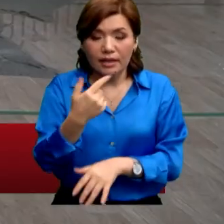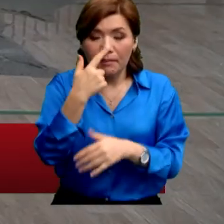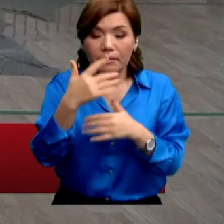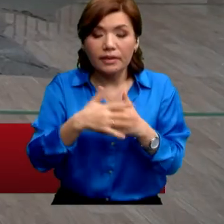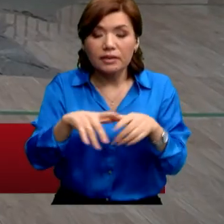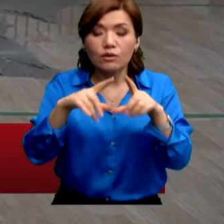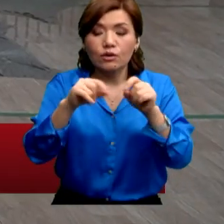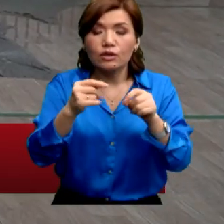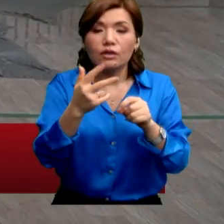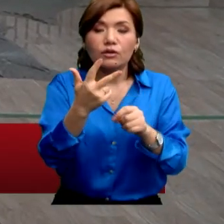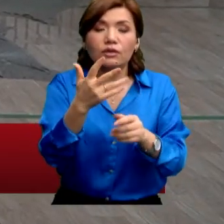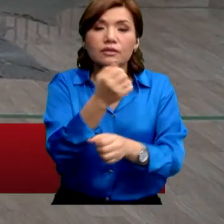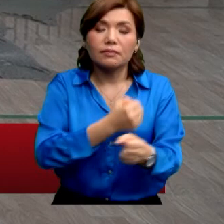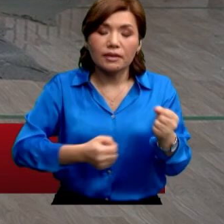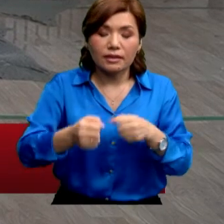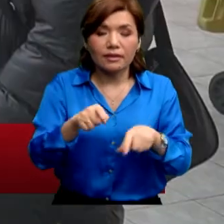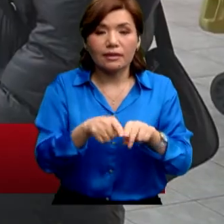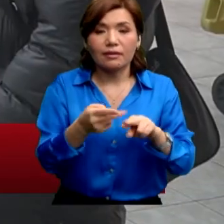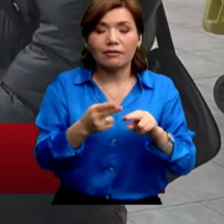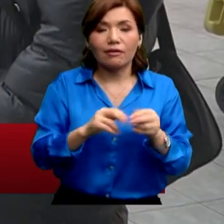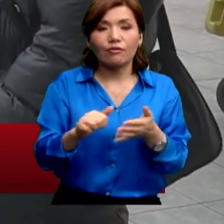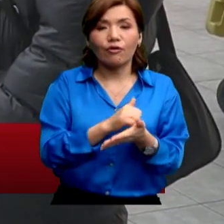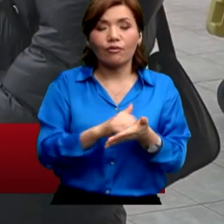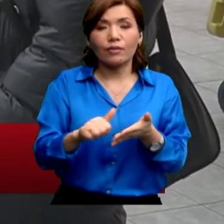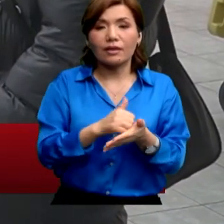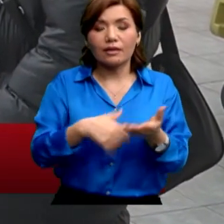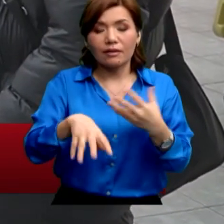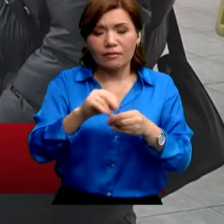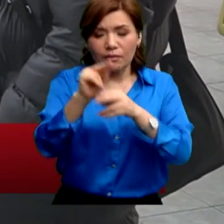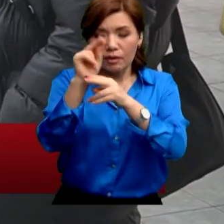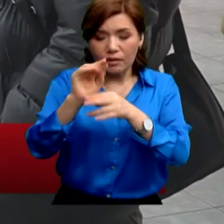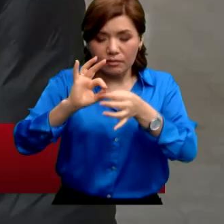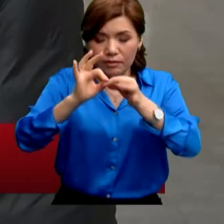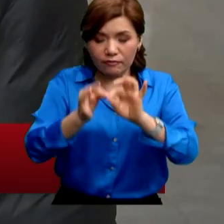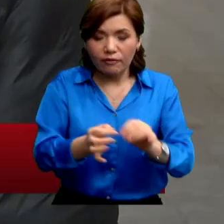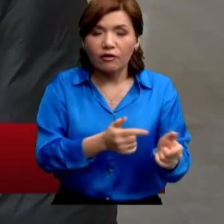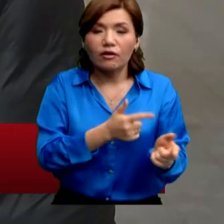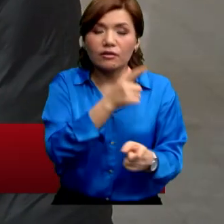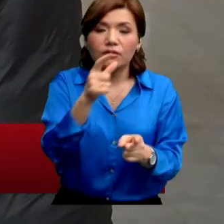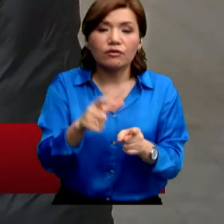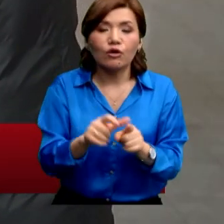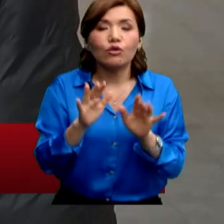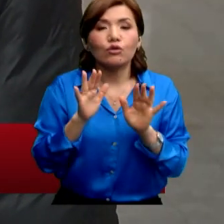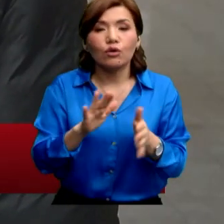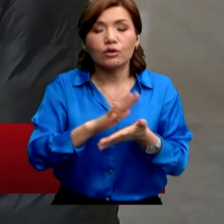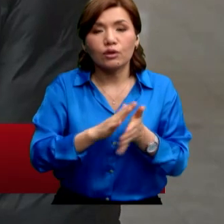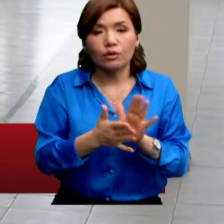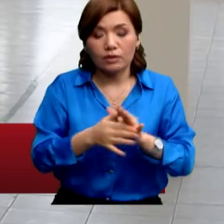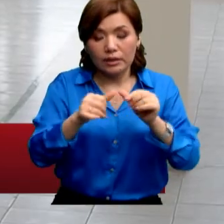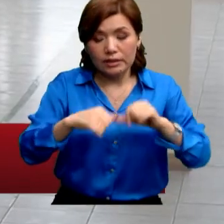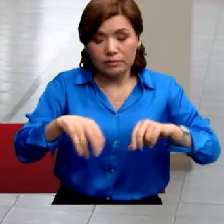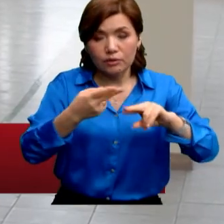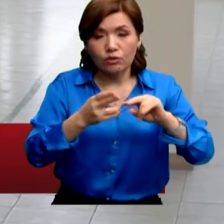Близлежащие учреждения трехсменные. Сейчас все необходимые документы для капитального ремонта уже готовы. Ожидается лишь заключение